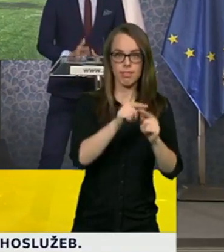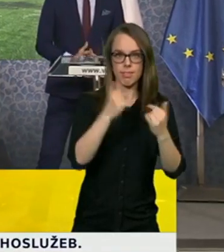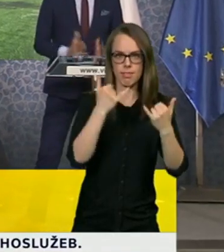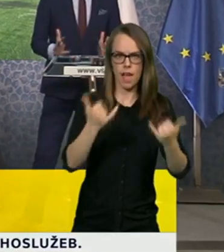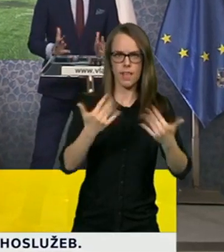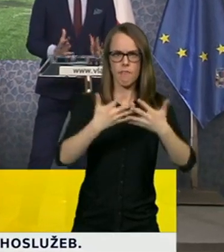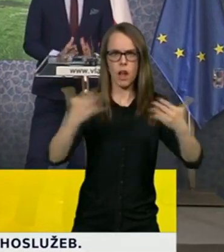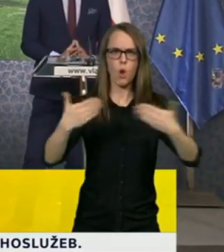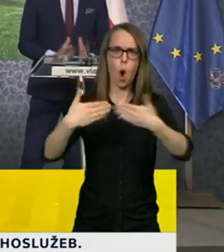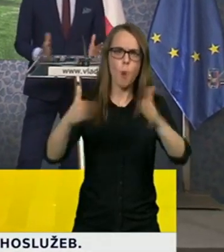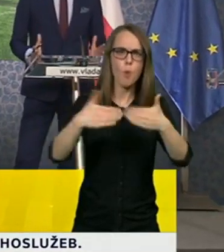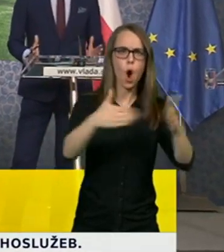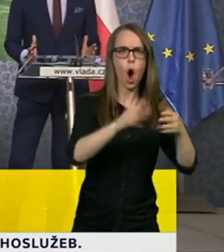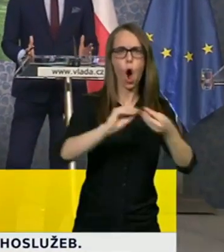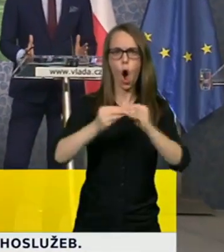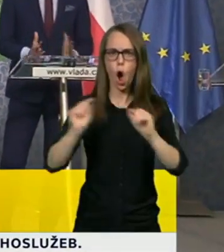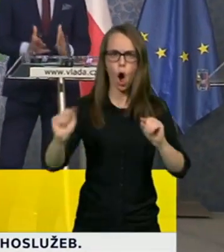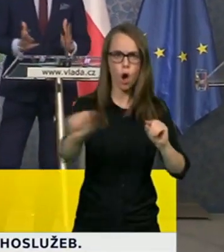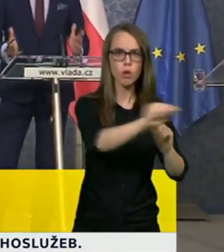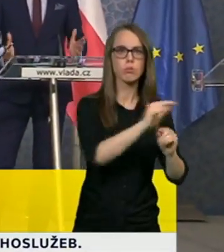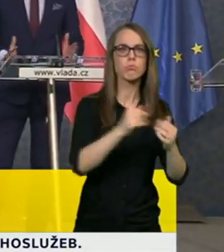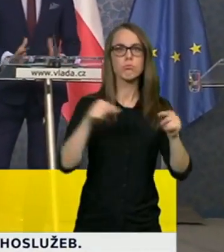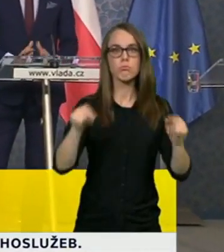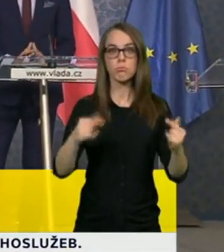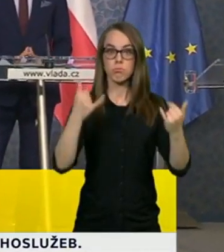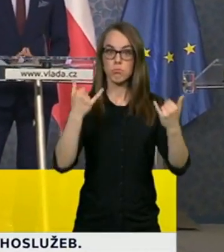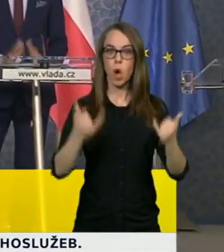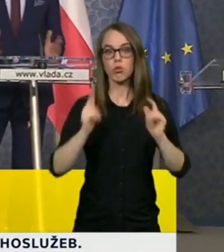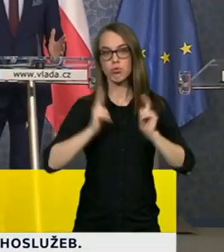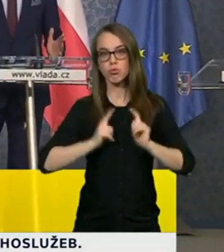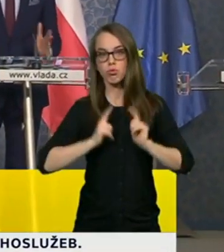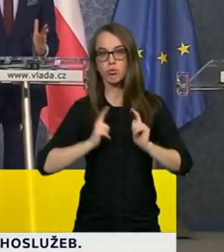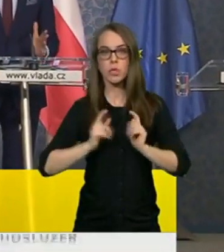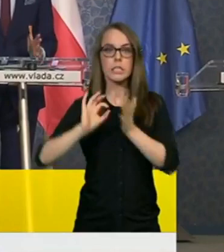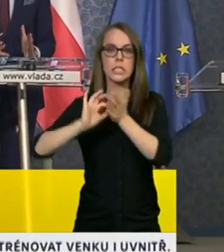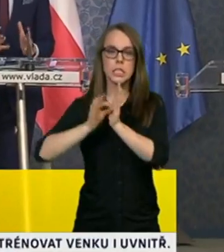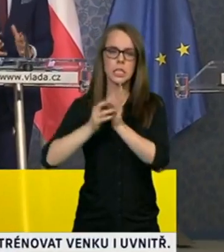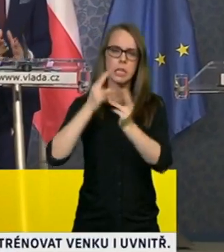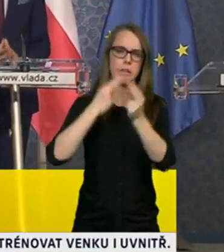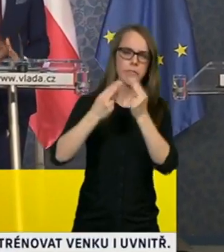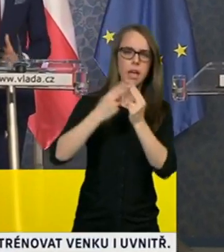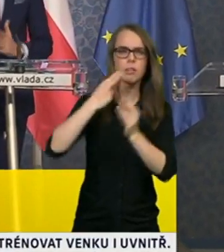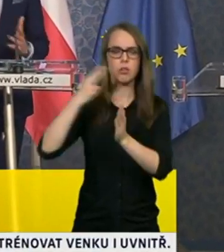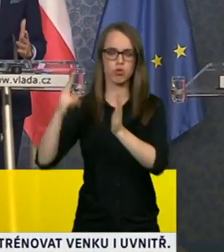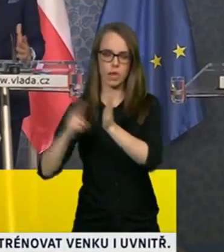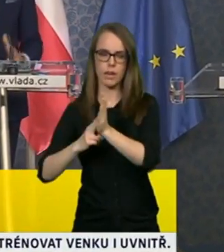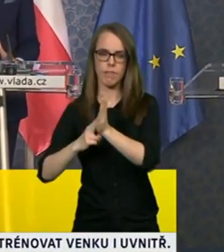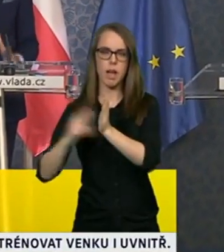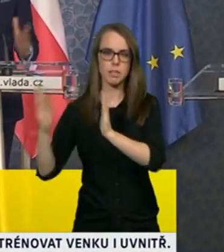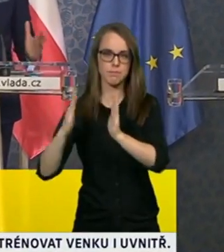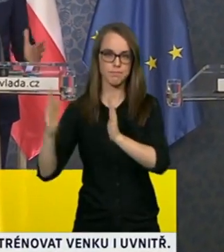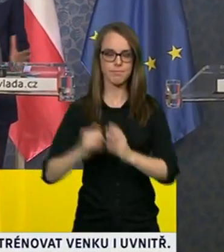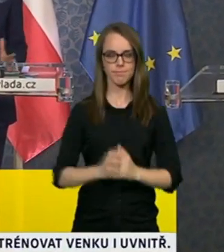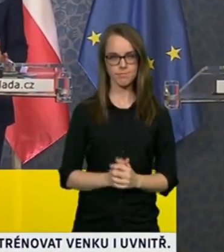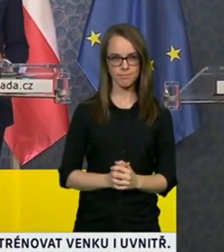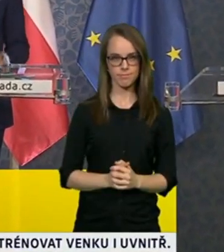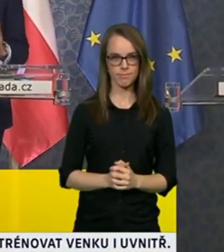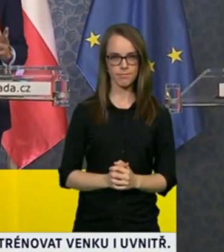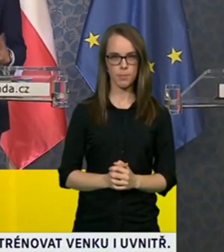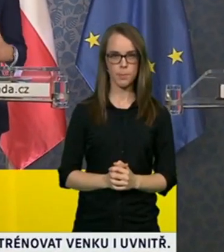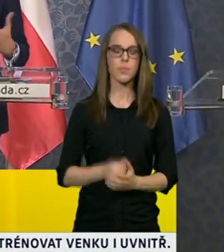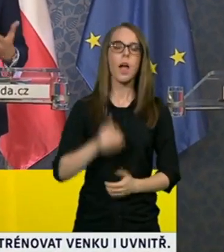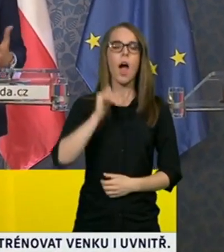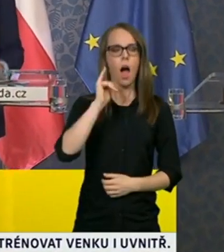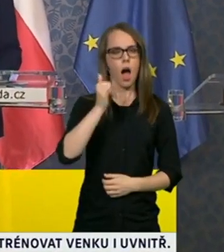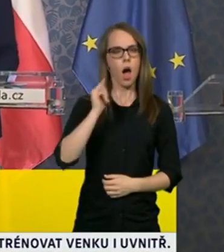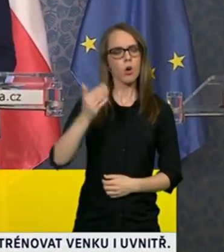Tak ano, to byl původní záměr. Na druhou stranu nejsme úplně slepí a hluchí a vnímáme i nějakou společenskou